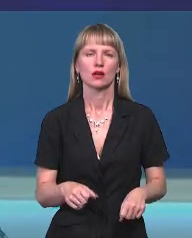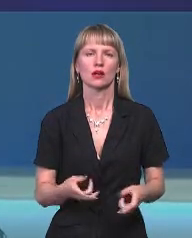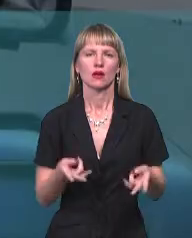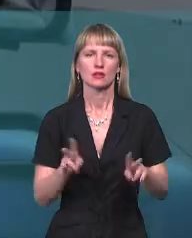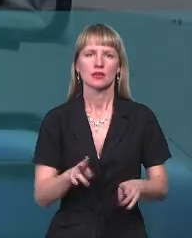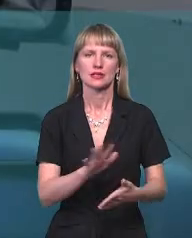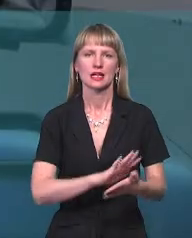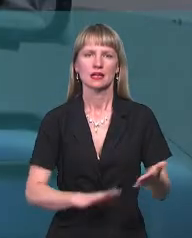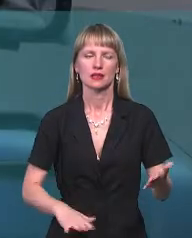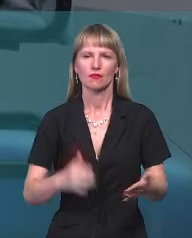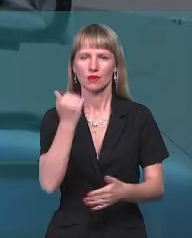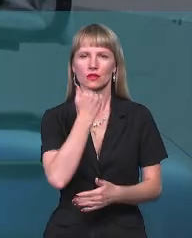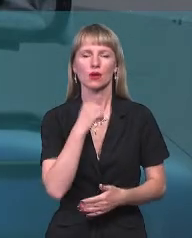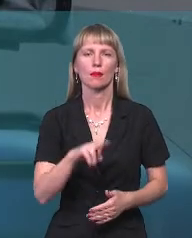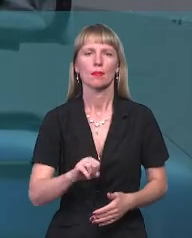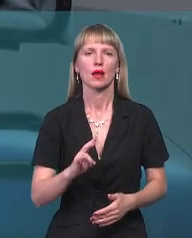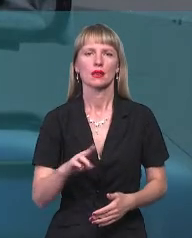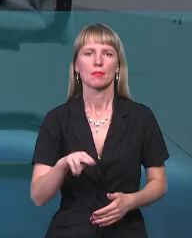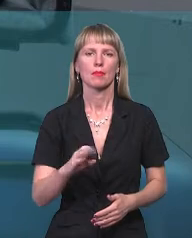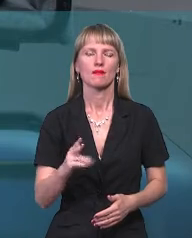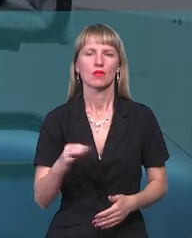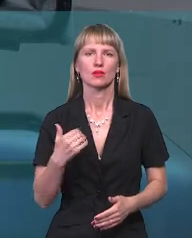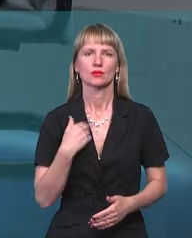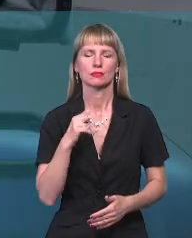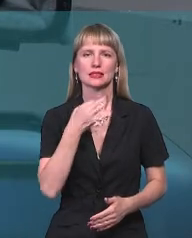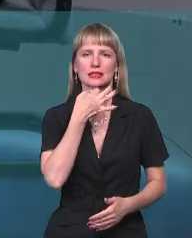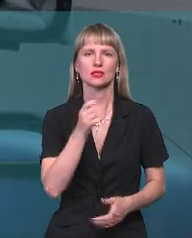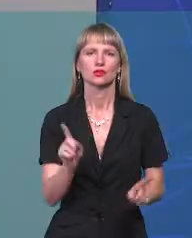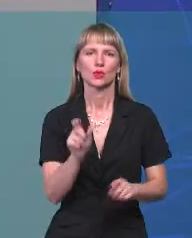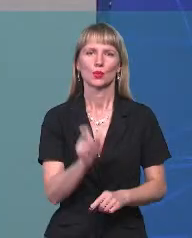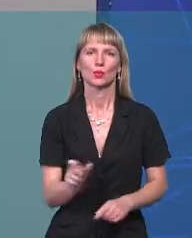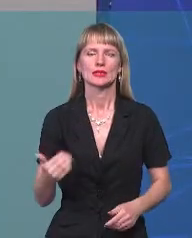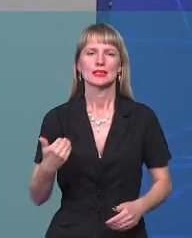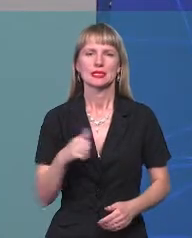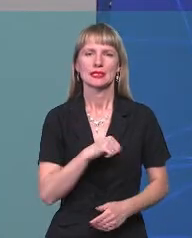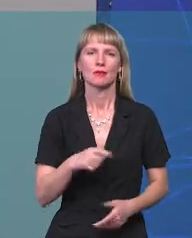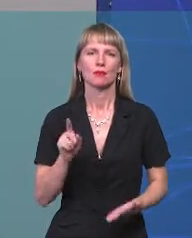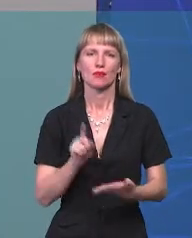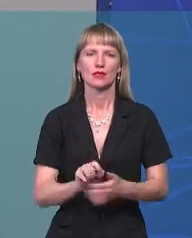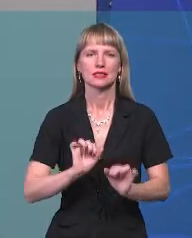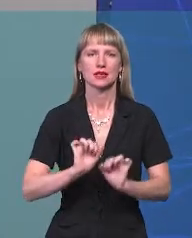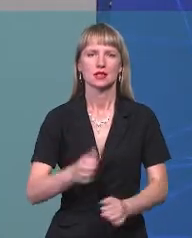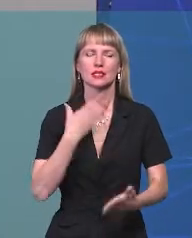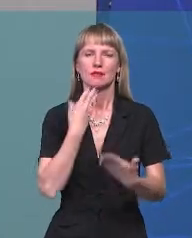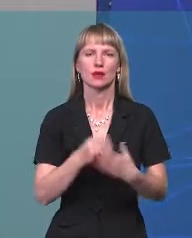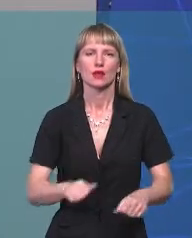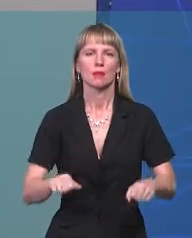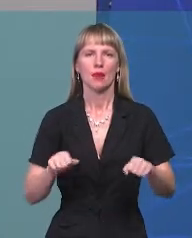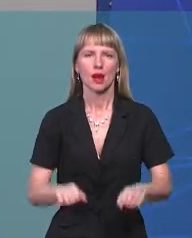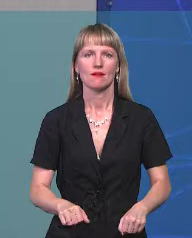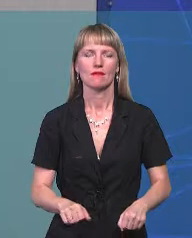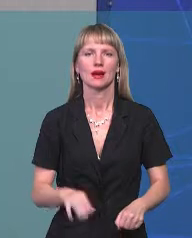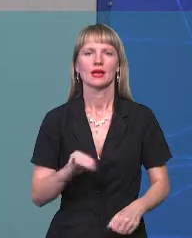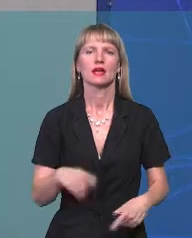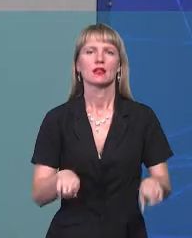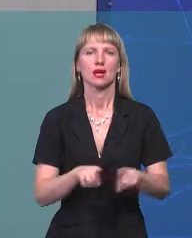Дякую, пан Павло. Я хотів би сказати, що люди самі повинні захищати свої права. І